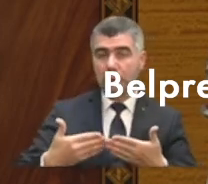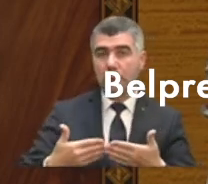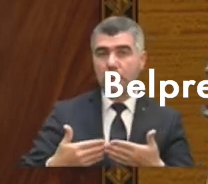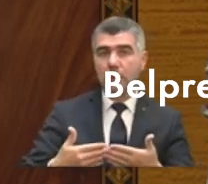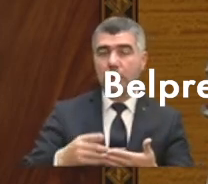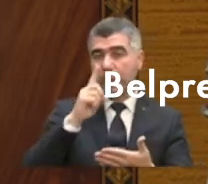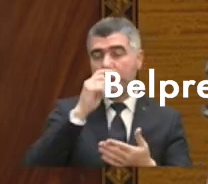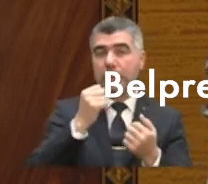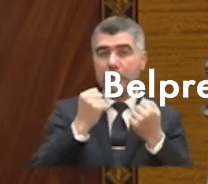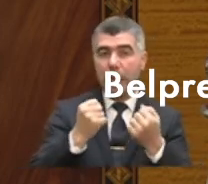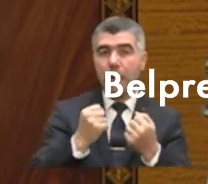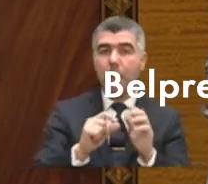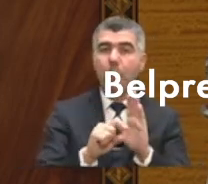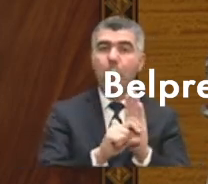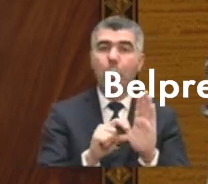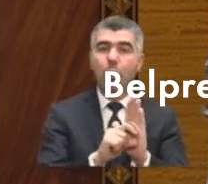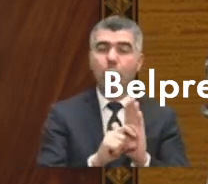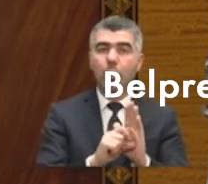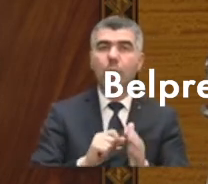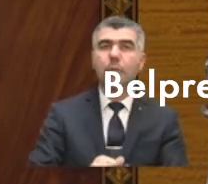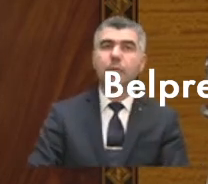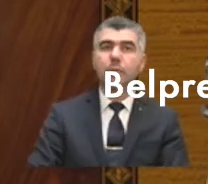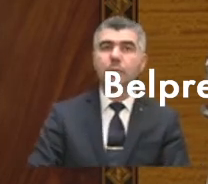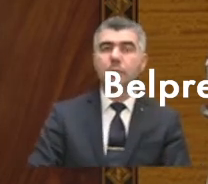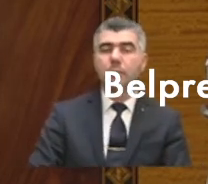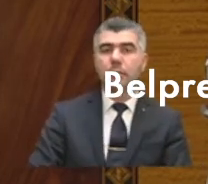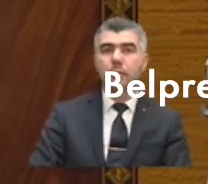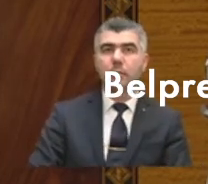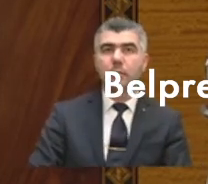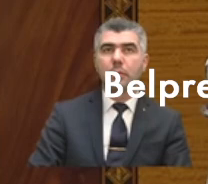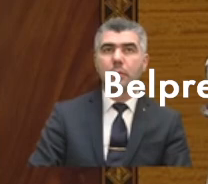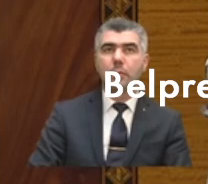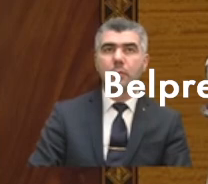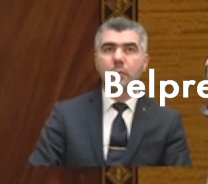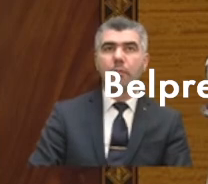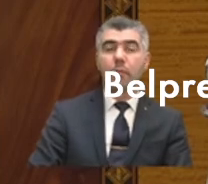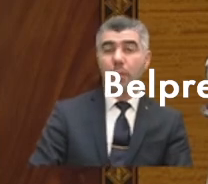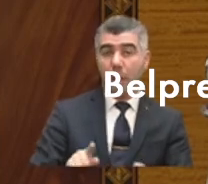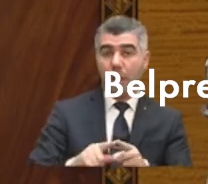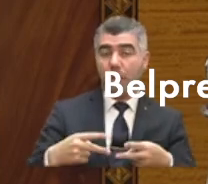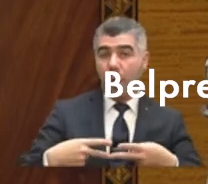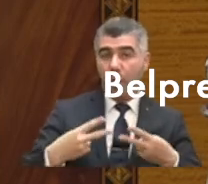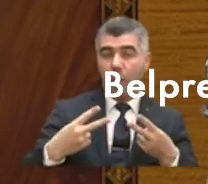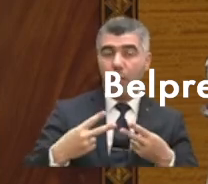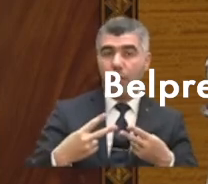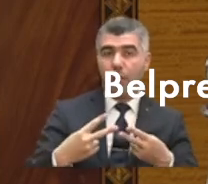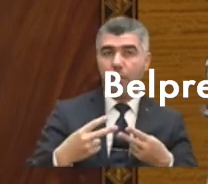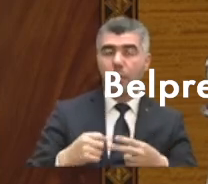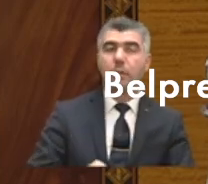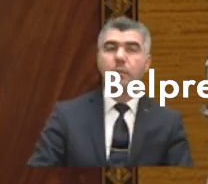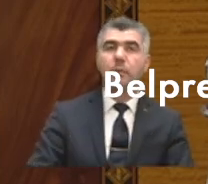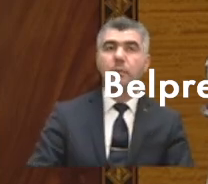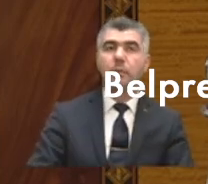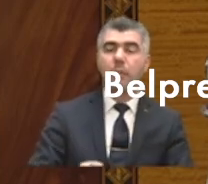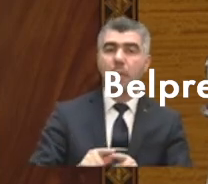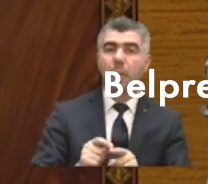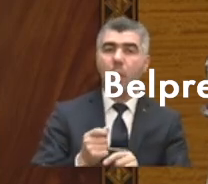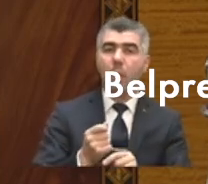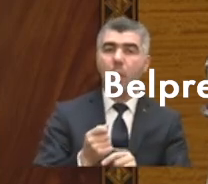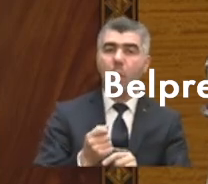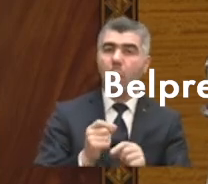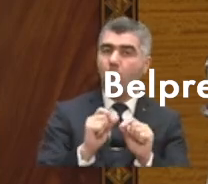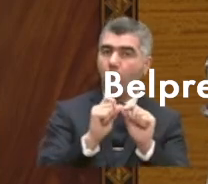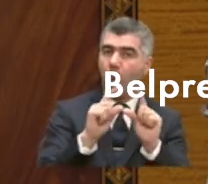خصوصا بهذا الموضوع الحيوي. وفي الواقع إذا كنا طرحنا هذا الأمر في إطار الصراحة